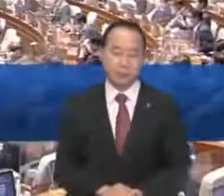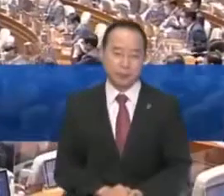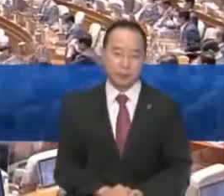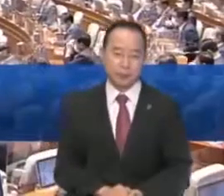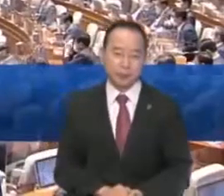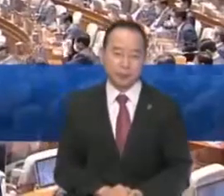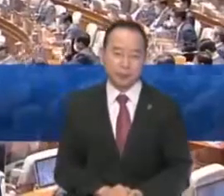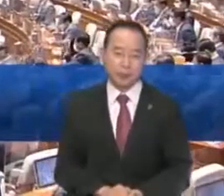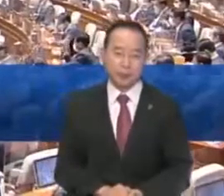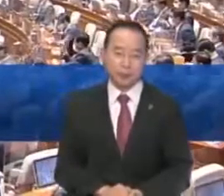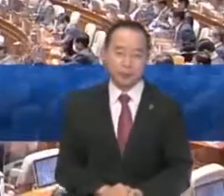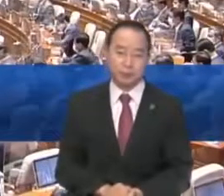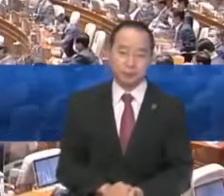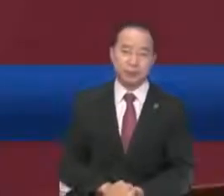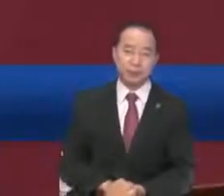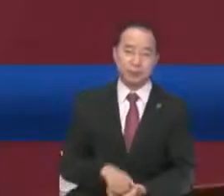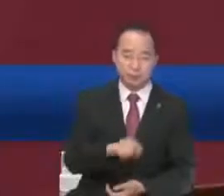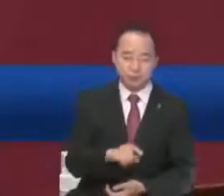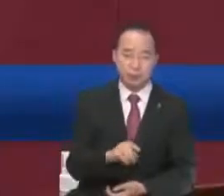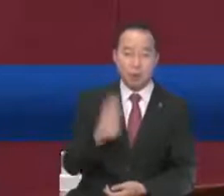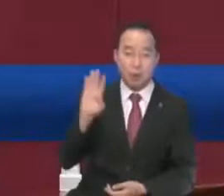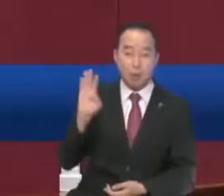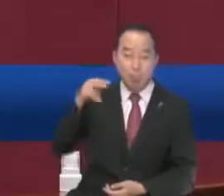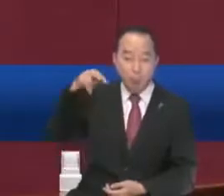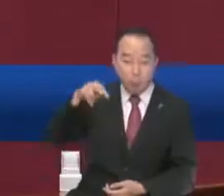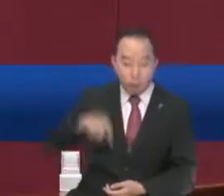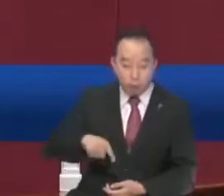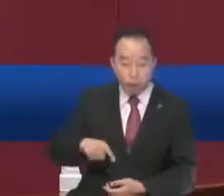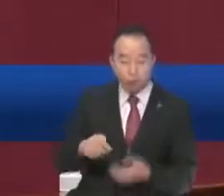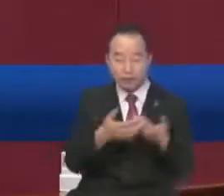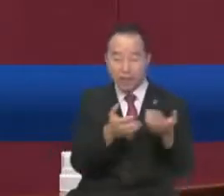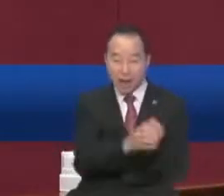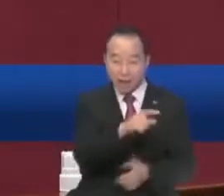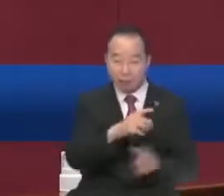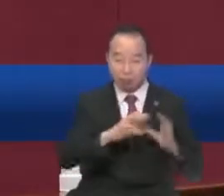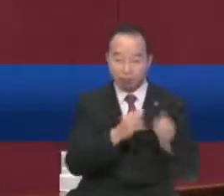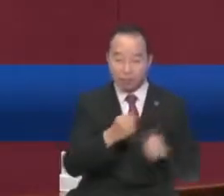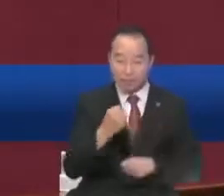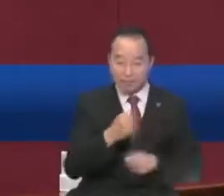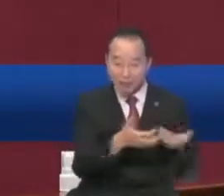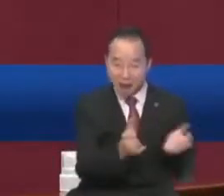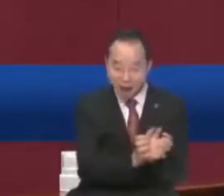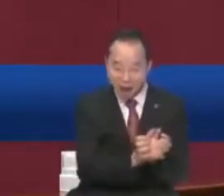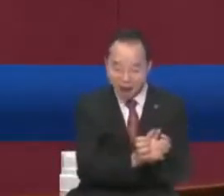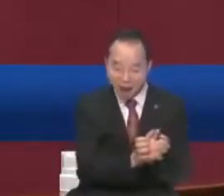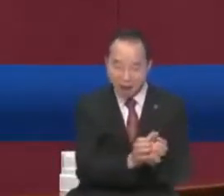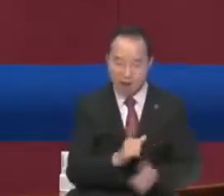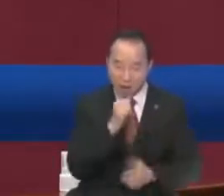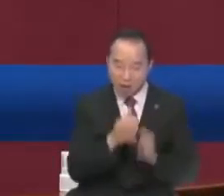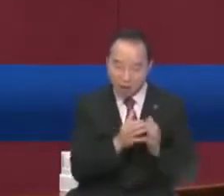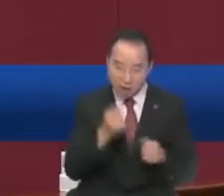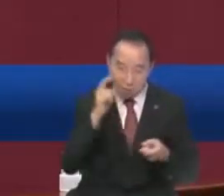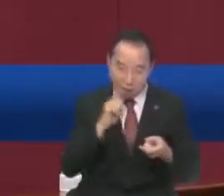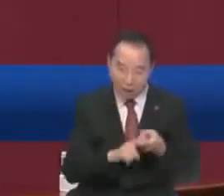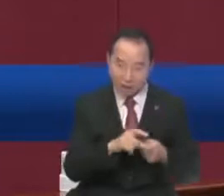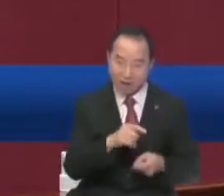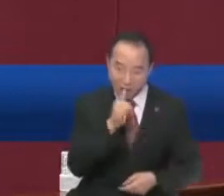사회 아래쪽에 사는 시민들에게 관심을 두었다는 점에서 기대가 큽니다. 그러나 그 기본소득